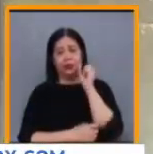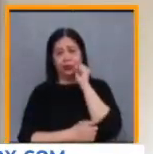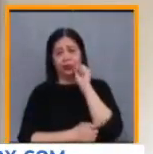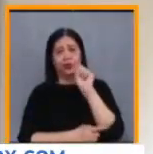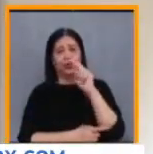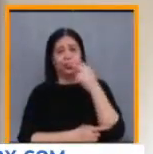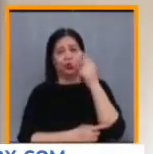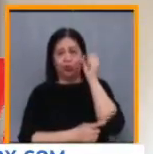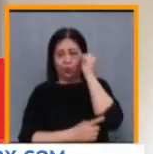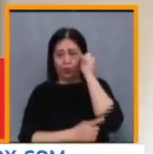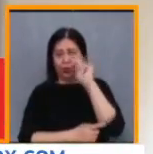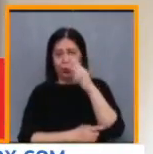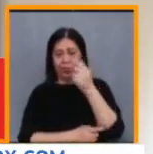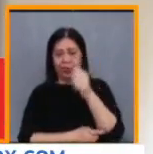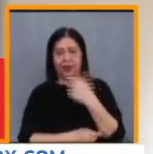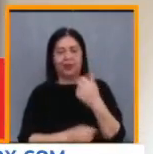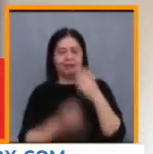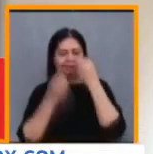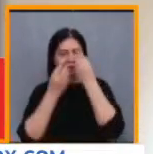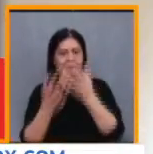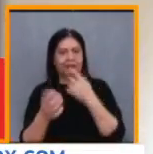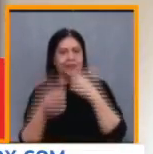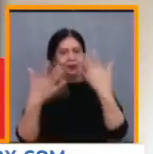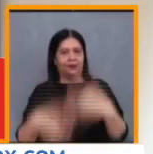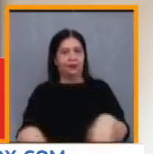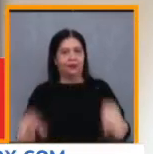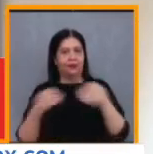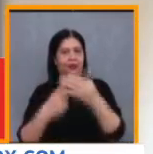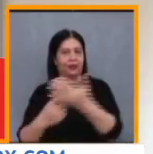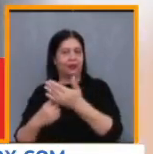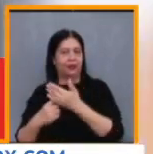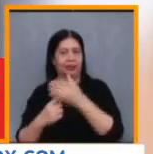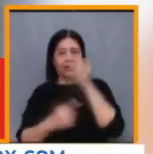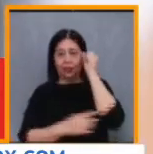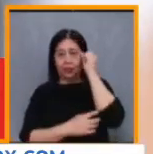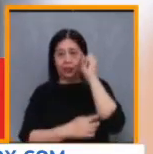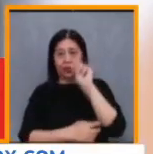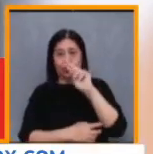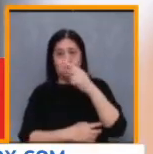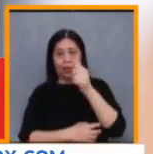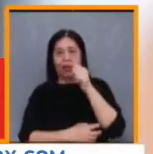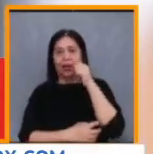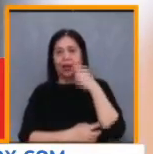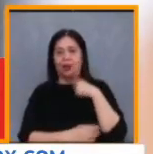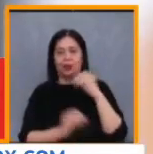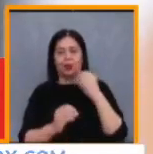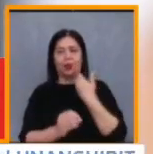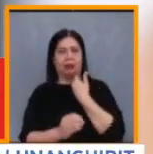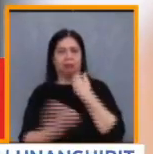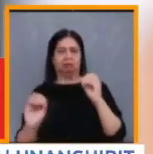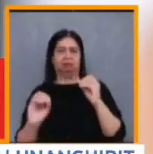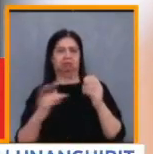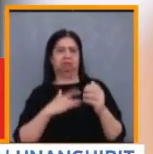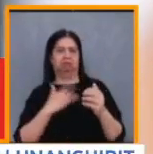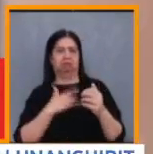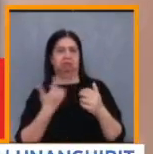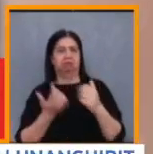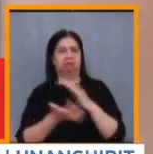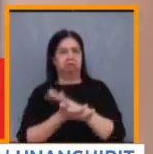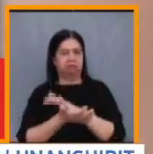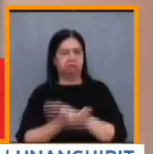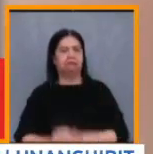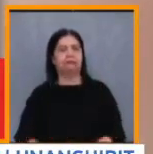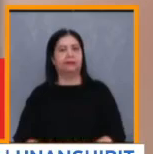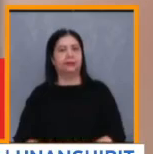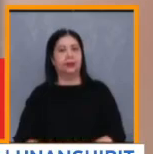Hit Music. Natapos ang quarantine Suga kahapon. Asymptomatic o wala siyang COVID-19 symptoms sa loob ng